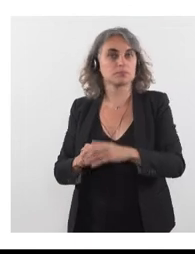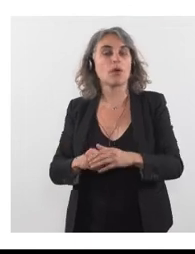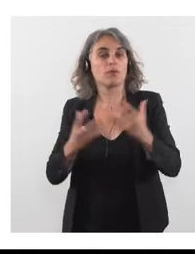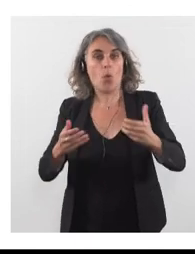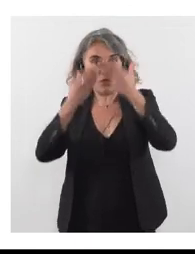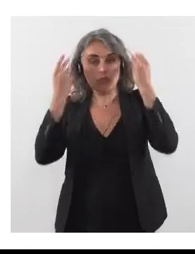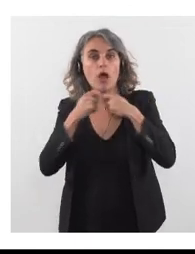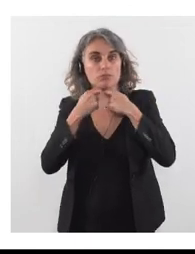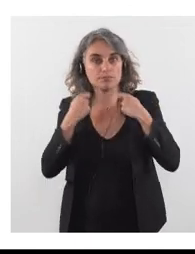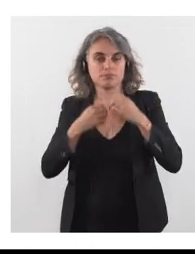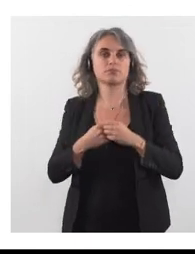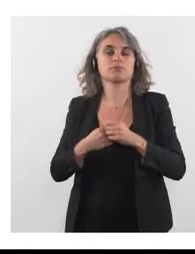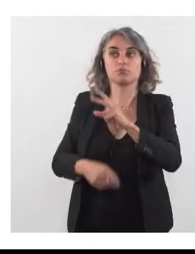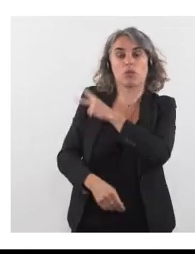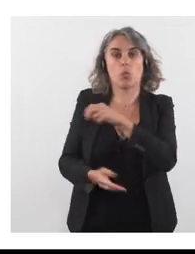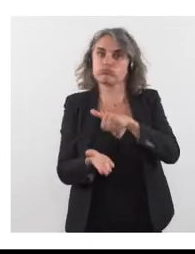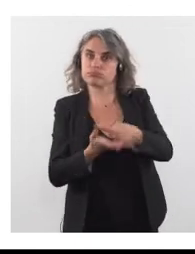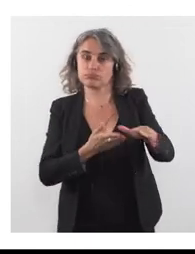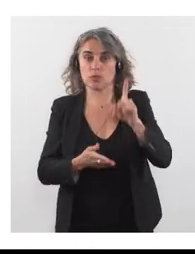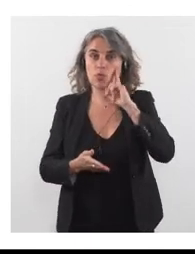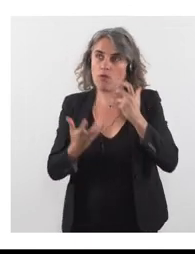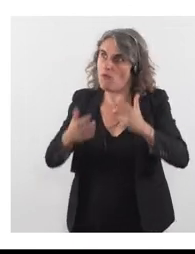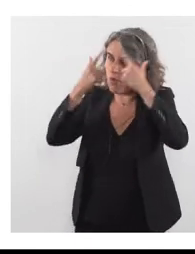parce qu'elle voulait porter le foulard.